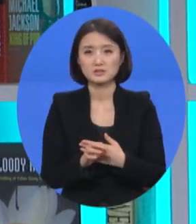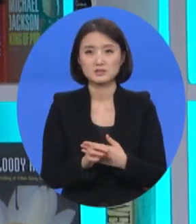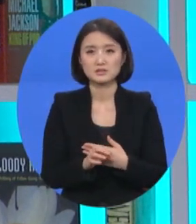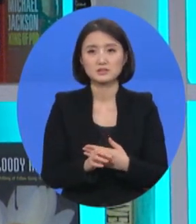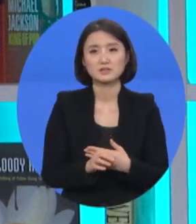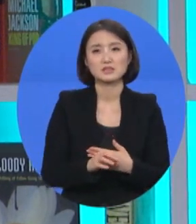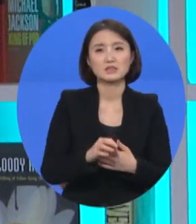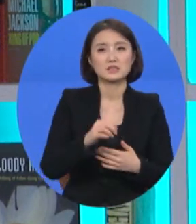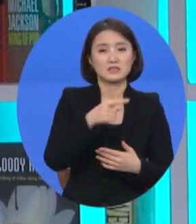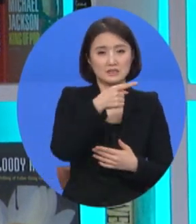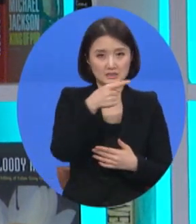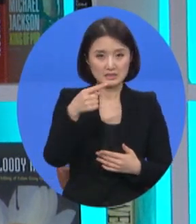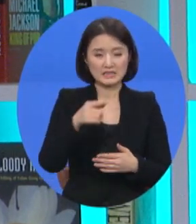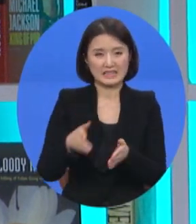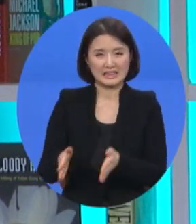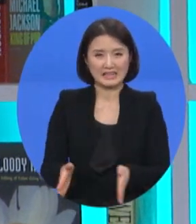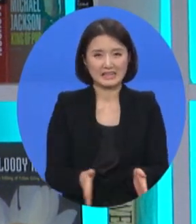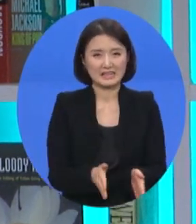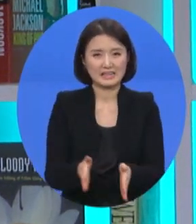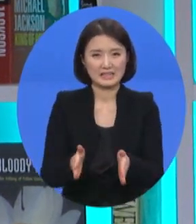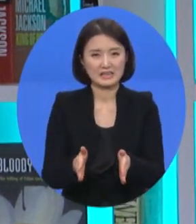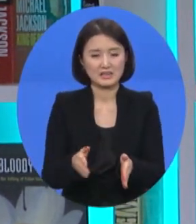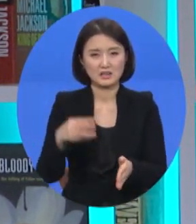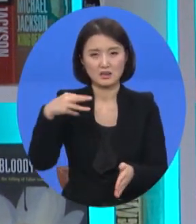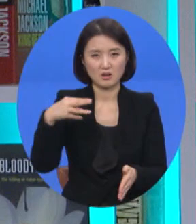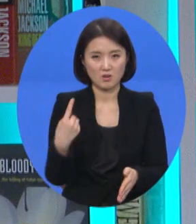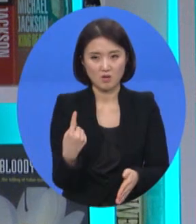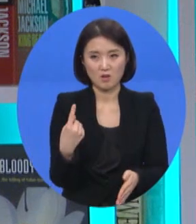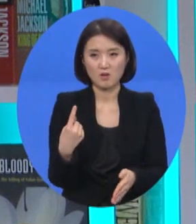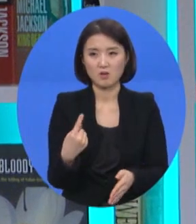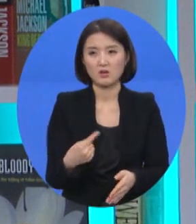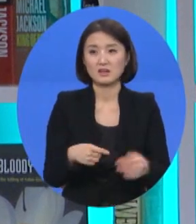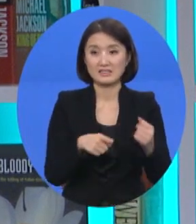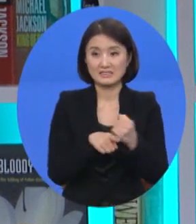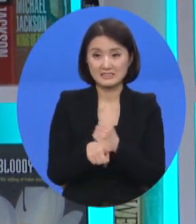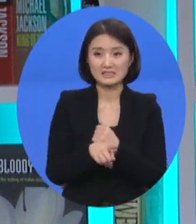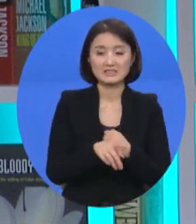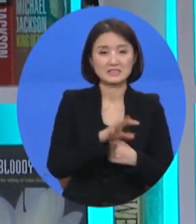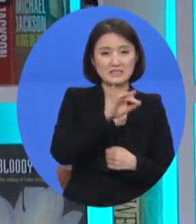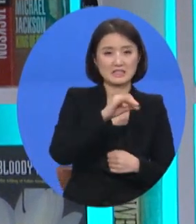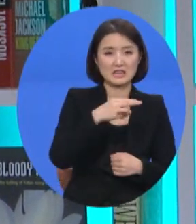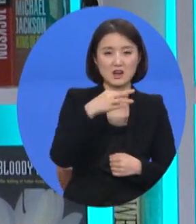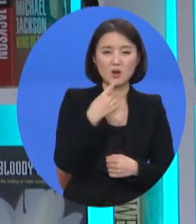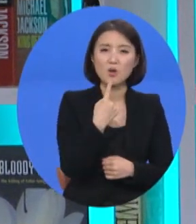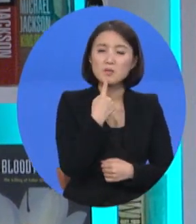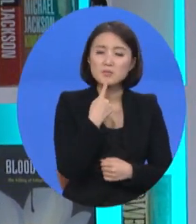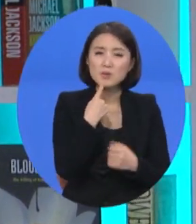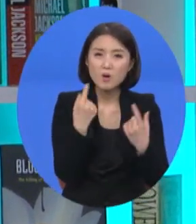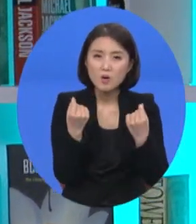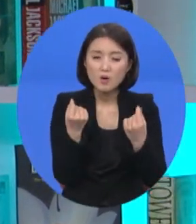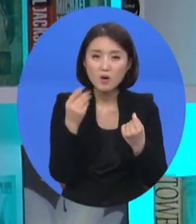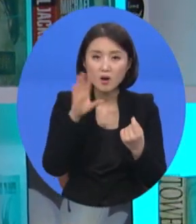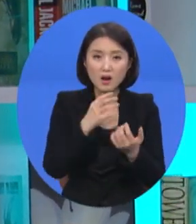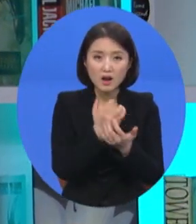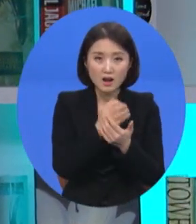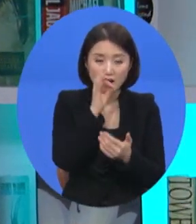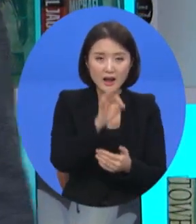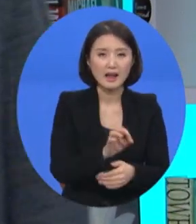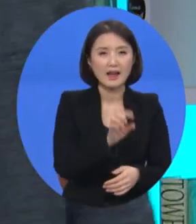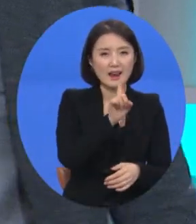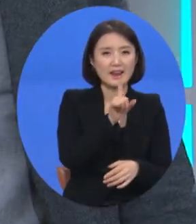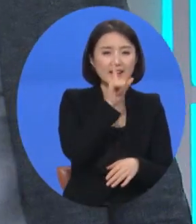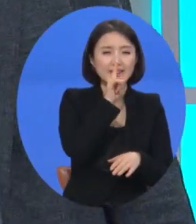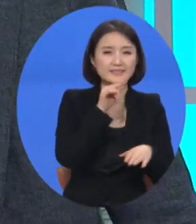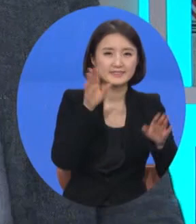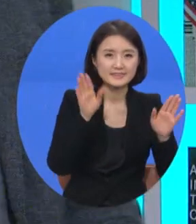어 이것이 일로 그러한 마리 학 하나의 길 이렇게 되겠지요 이제 바로는 진로로 똑같습니다 그쵸 일로는 뭐냐